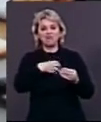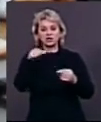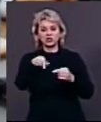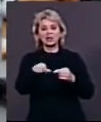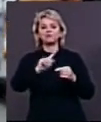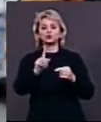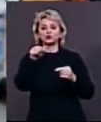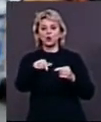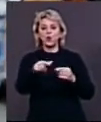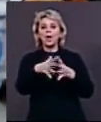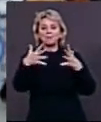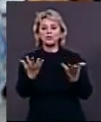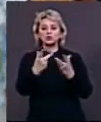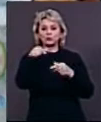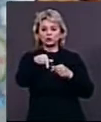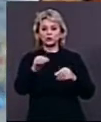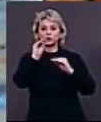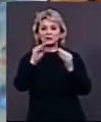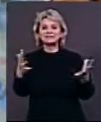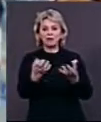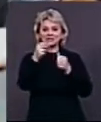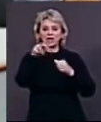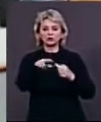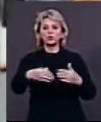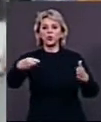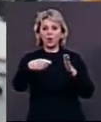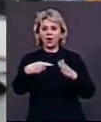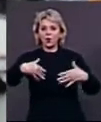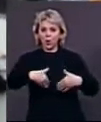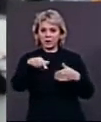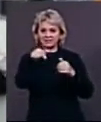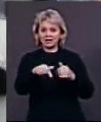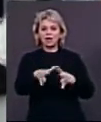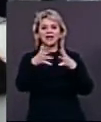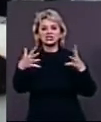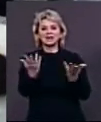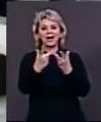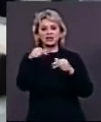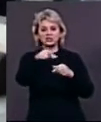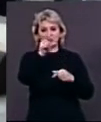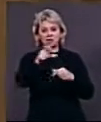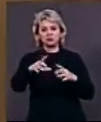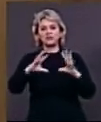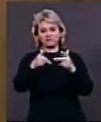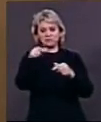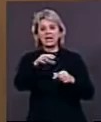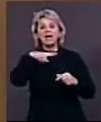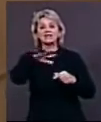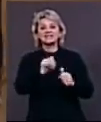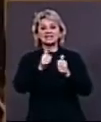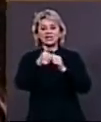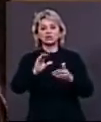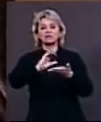того, что по большому счету удобрения спасают от голода колоссальное количество людей в мире. Российский лидер